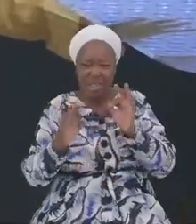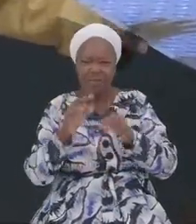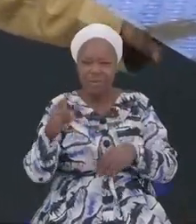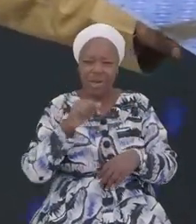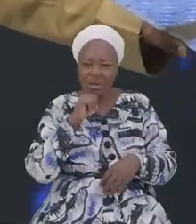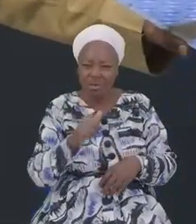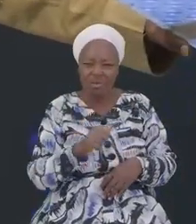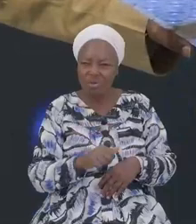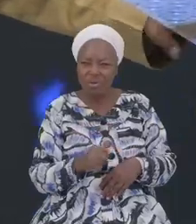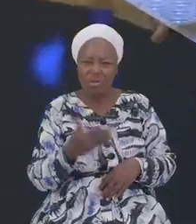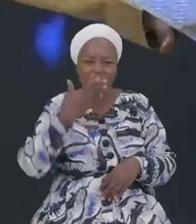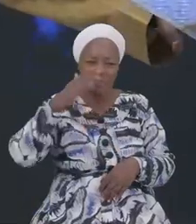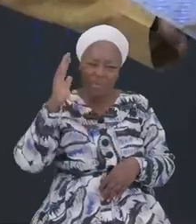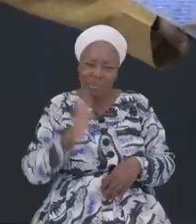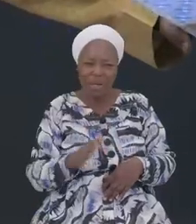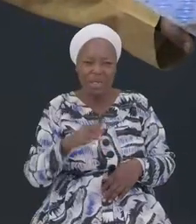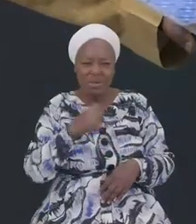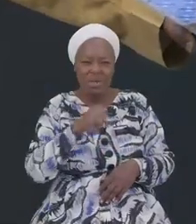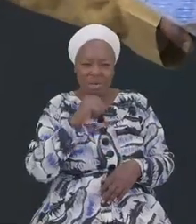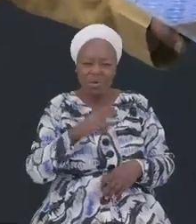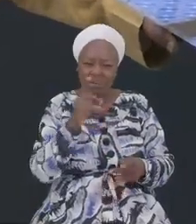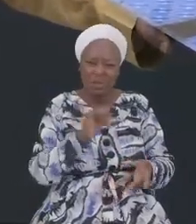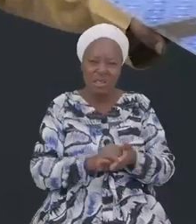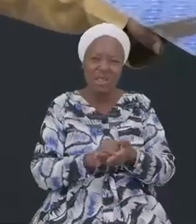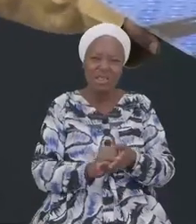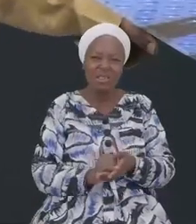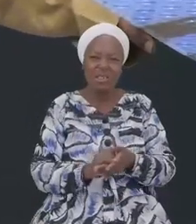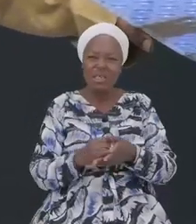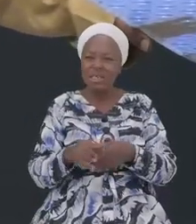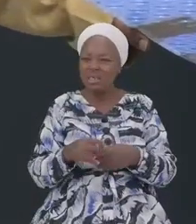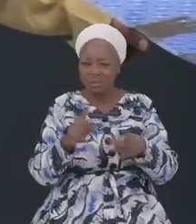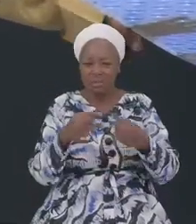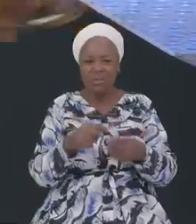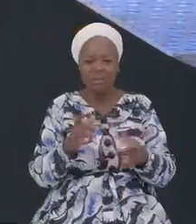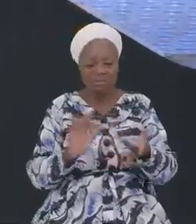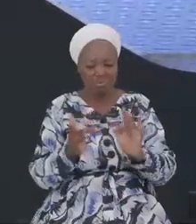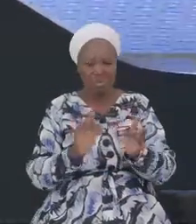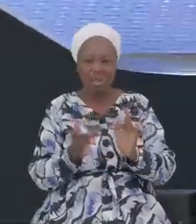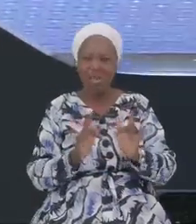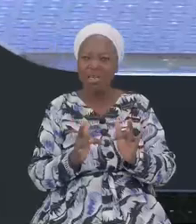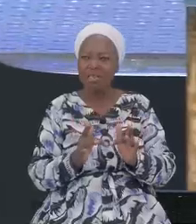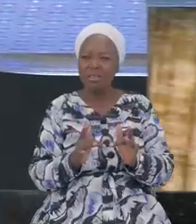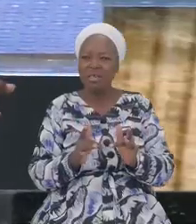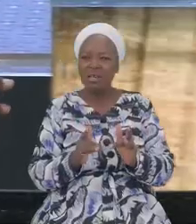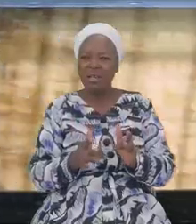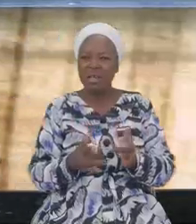pas frauduleux, si vous ne jouez pas au jeu des fraudes sur Internet,